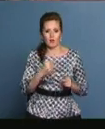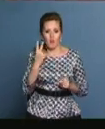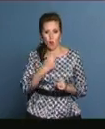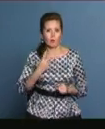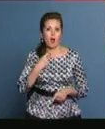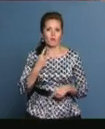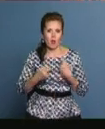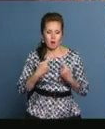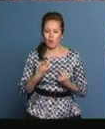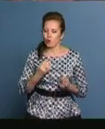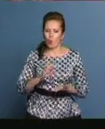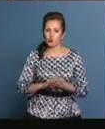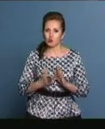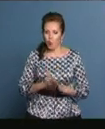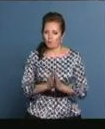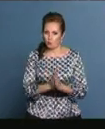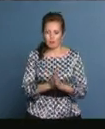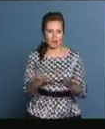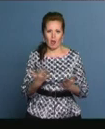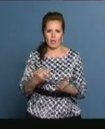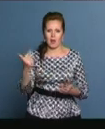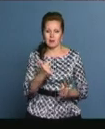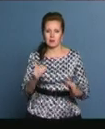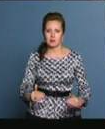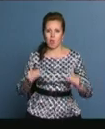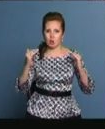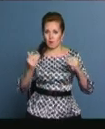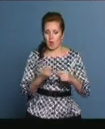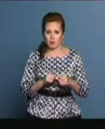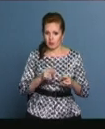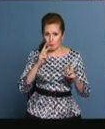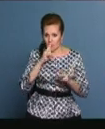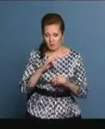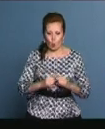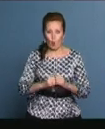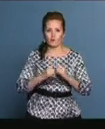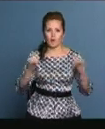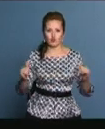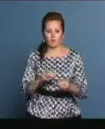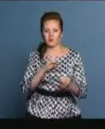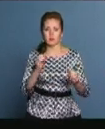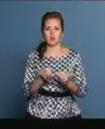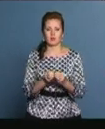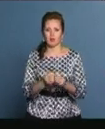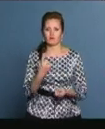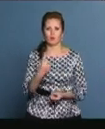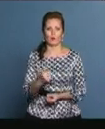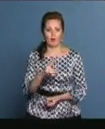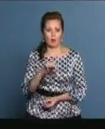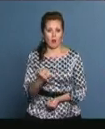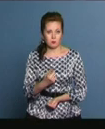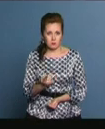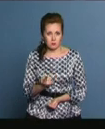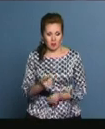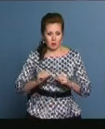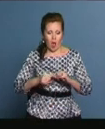Удмуртии. Никаких резких скачков. Это было бы, наверное, неправильно, если бы мы сейчас увеличили в десятки, в сотни раз